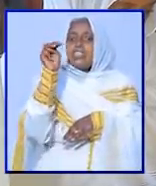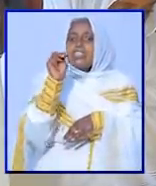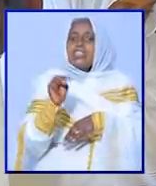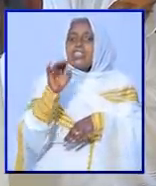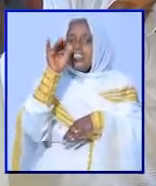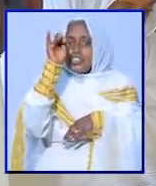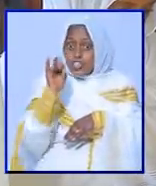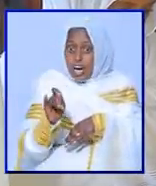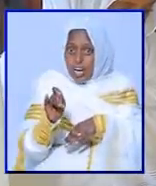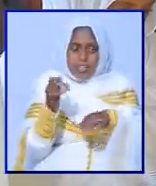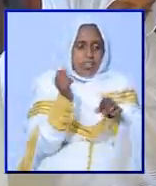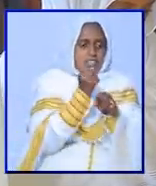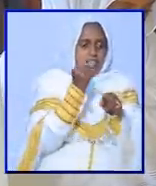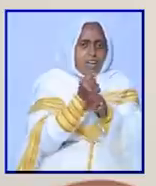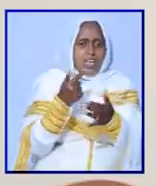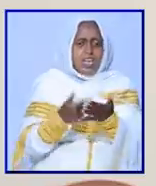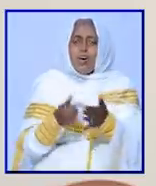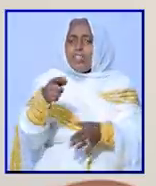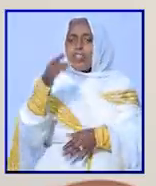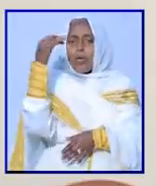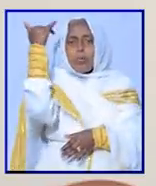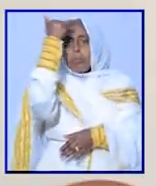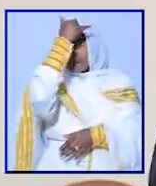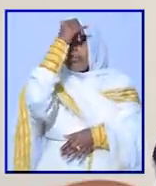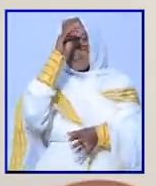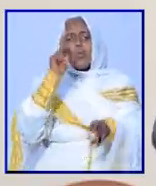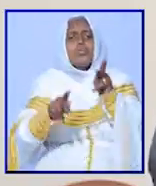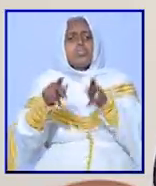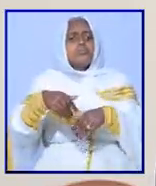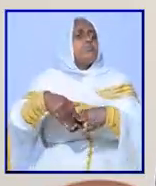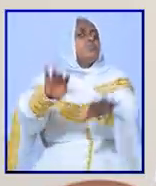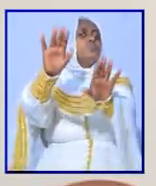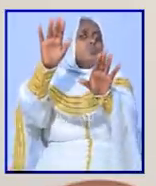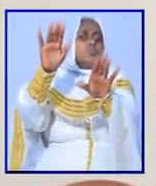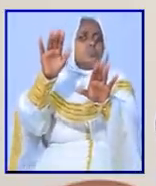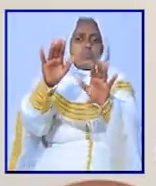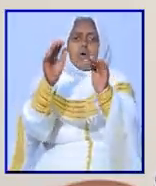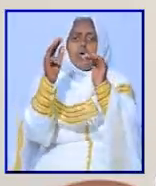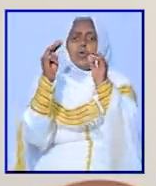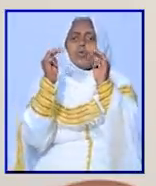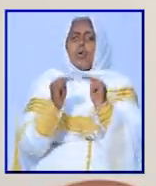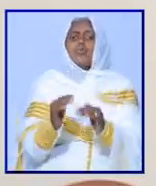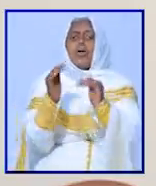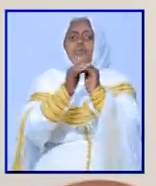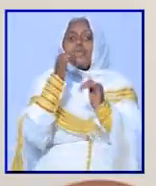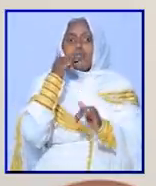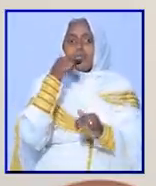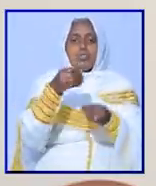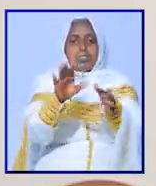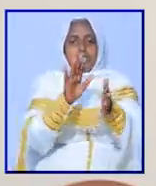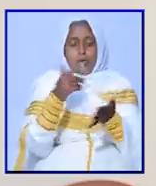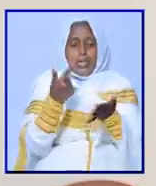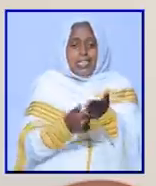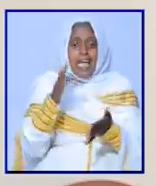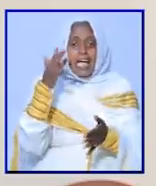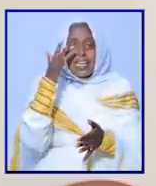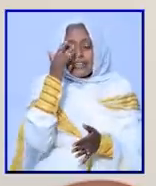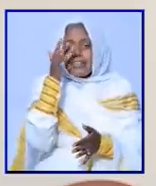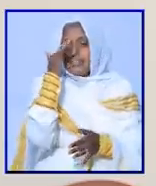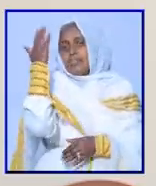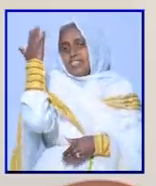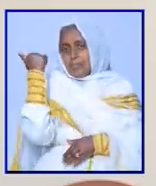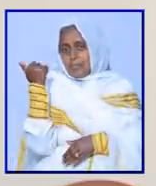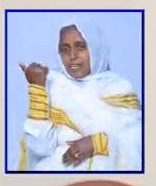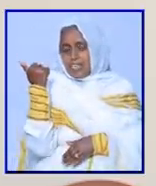ሆኖ ተሰራ። ይሄውልህ እንግዲህ አንተ ሞኝ ህዝብ ሄዳለው በቃ እሱ ሊያመልክ ተዘጋጅ እና